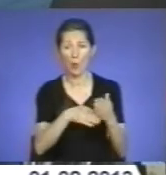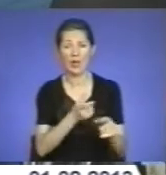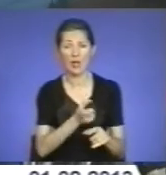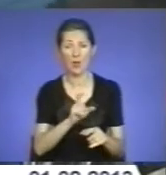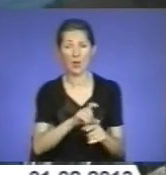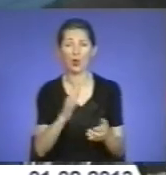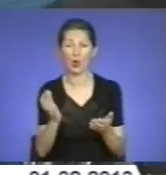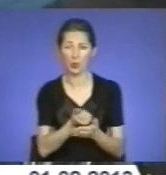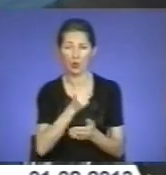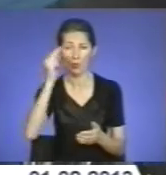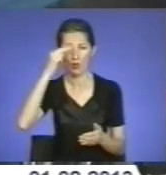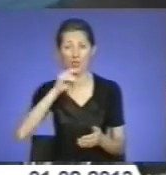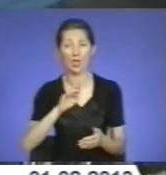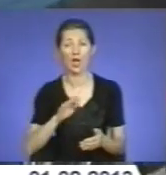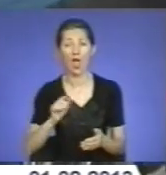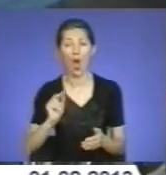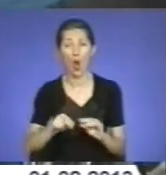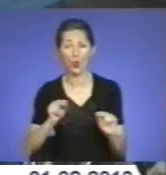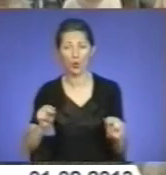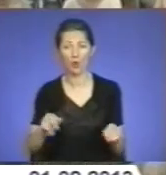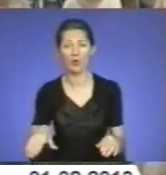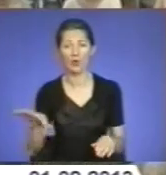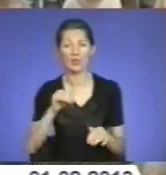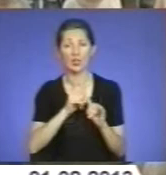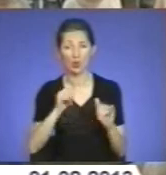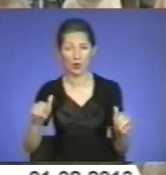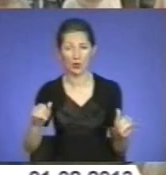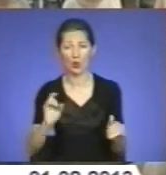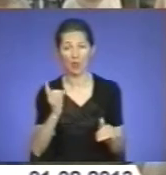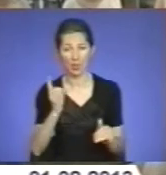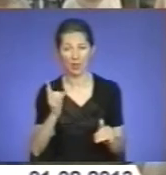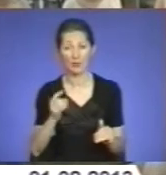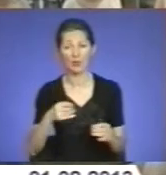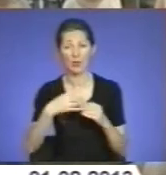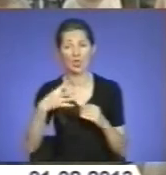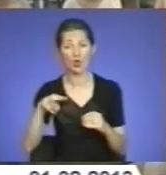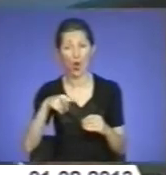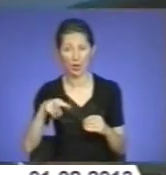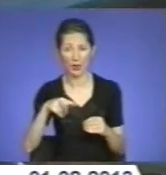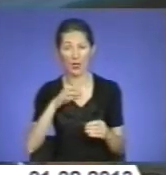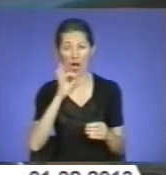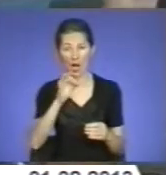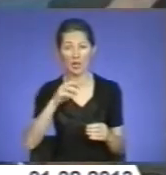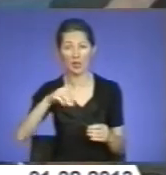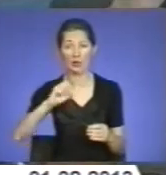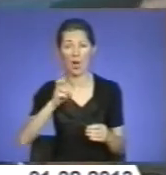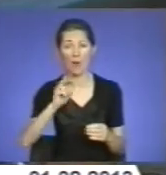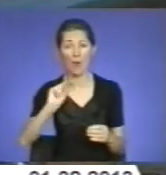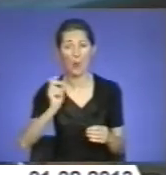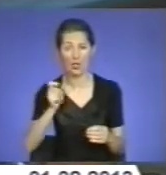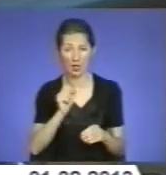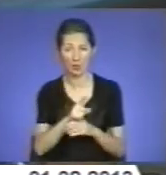учнів, всебічному розвитку дитини шкільного віку. Уже 15 липня, звітує Дмитро Табачник, держзамовлення на друк підручників